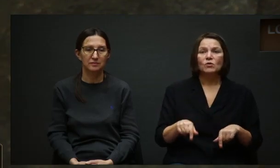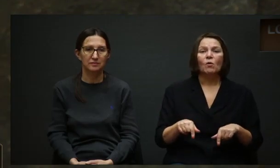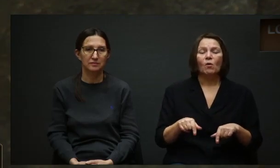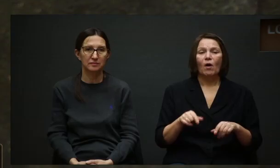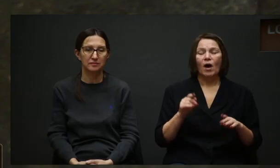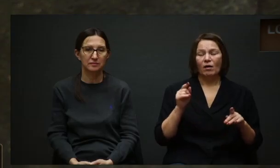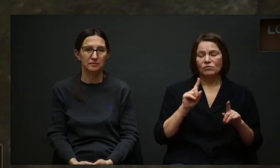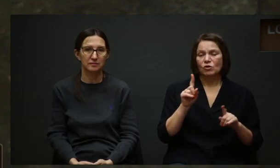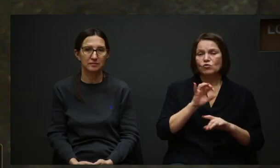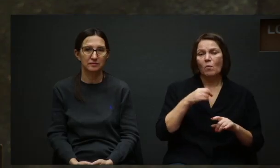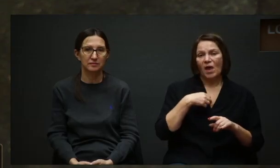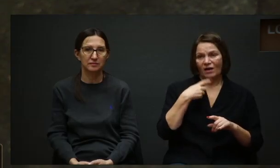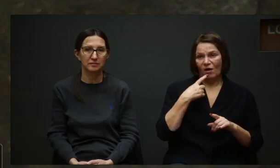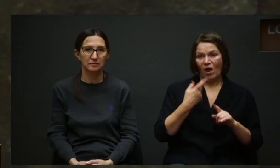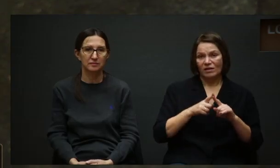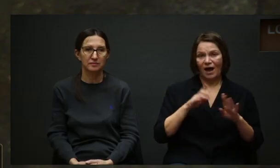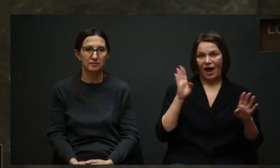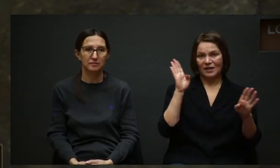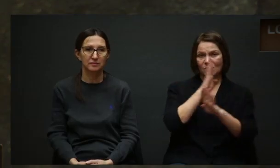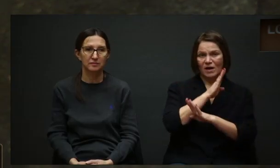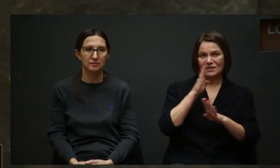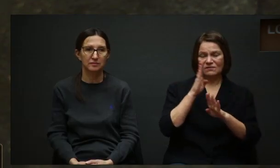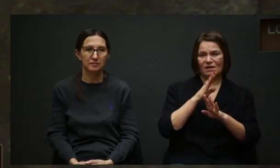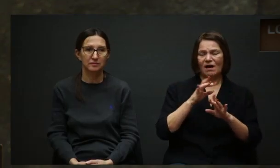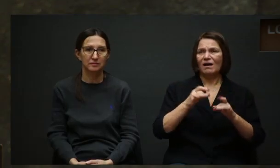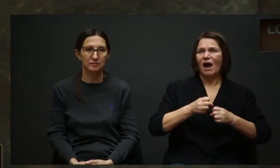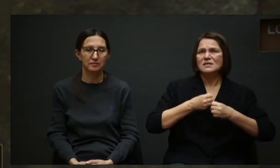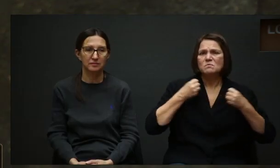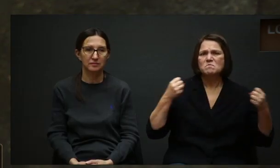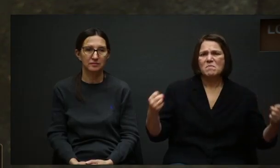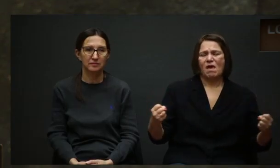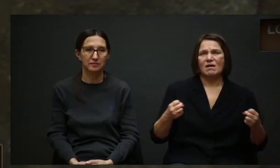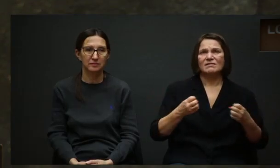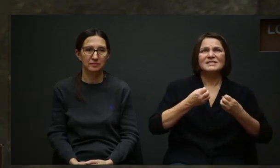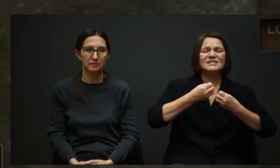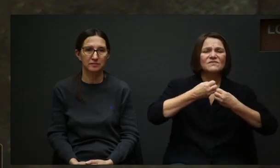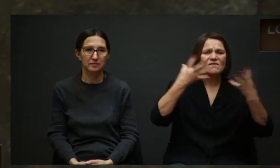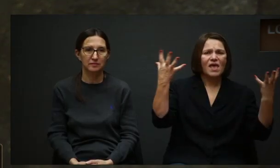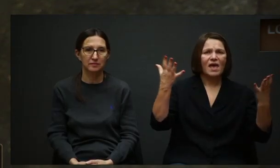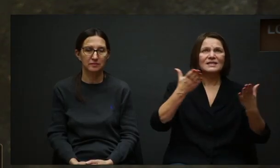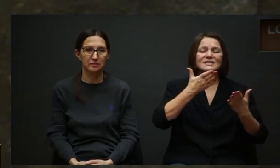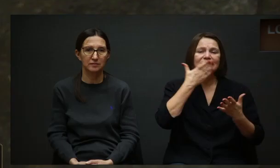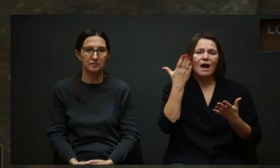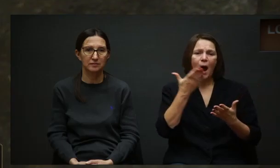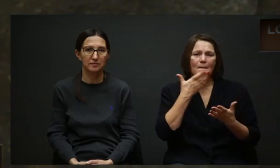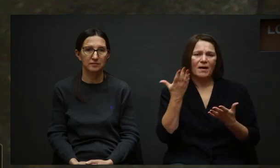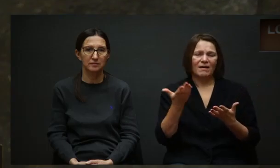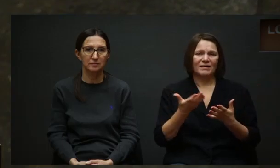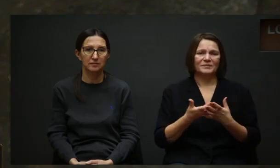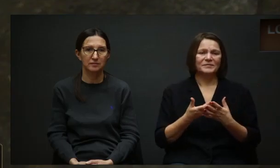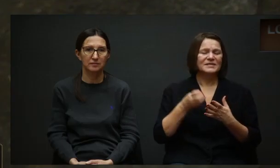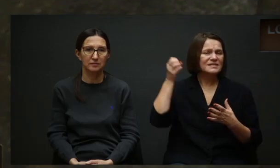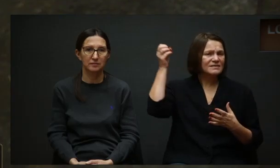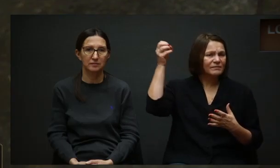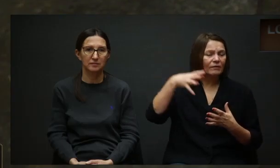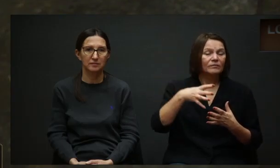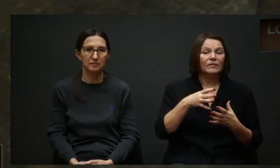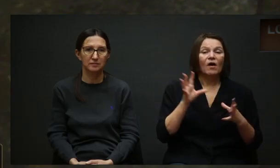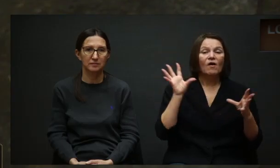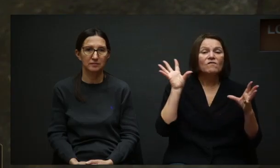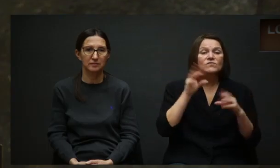я говорю, атмосферу. Размер, размах, цвет, запах, вот все это